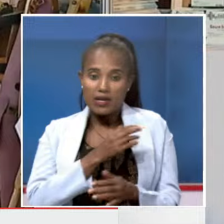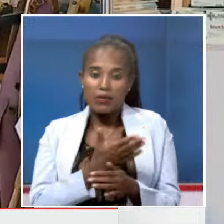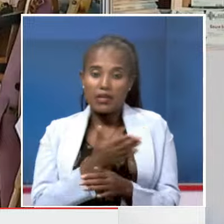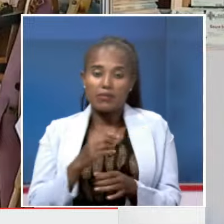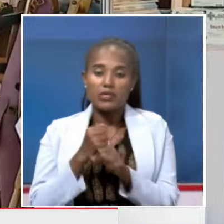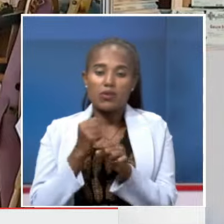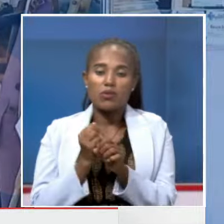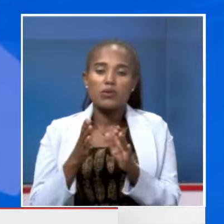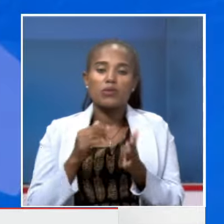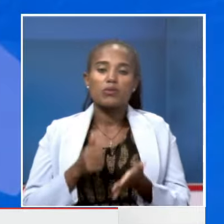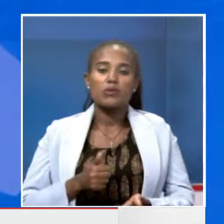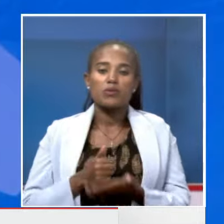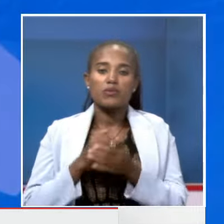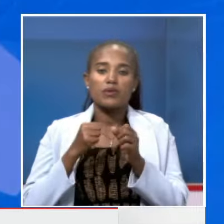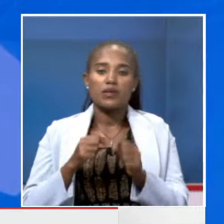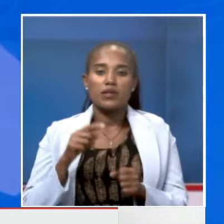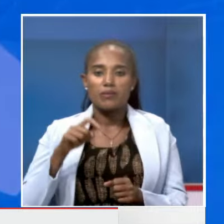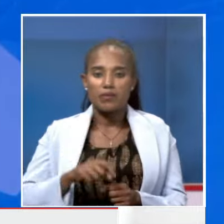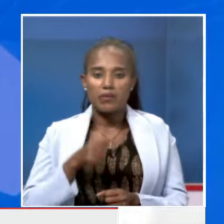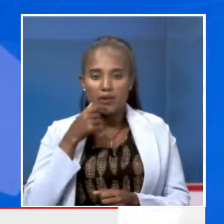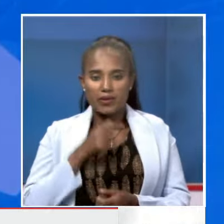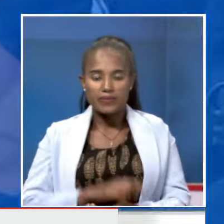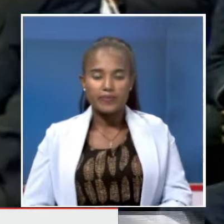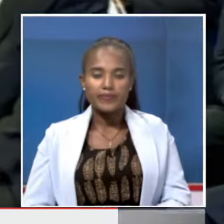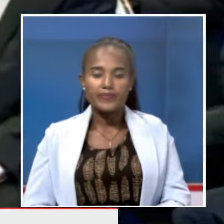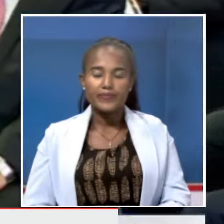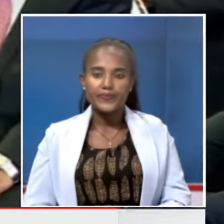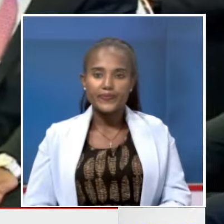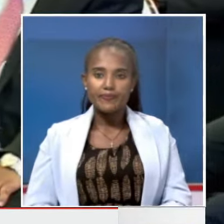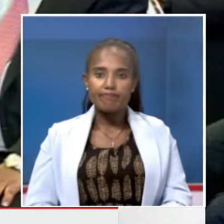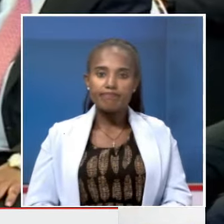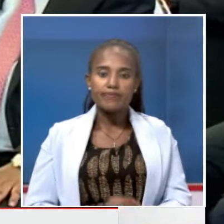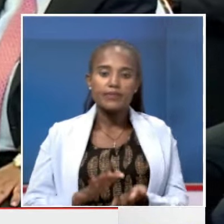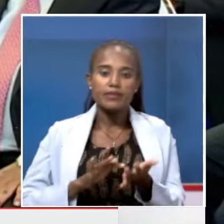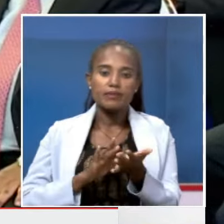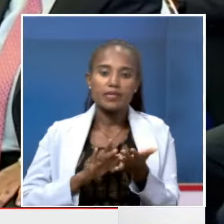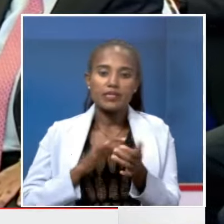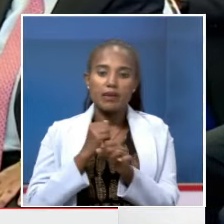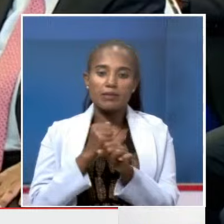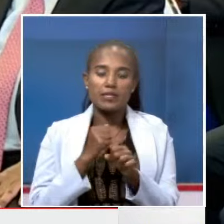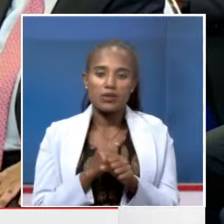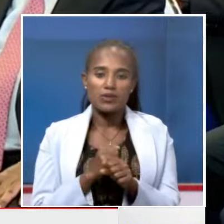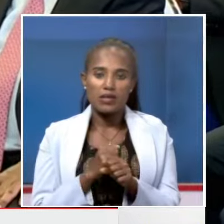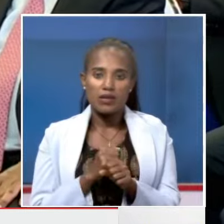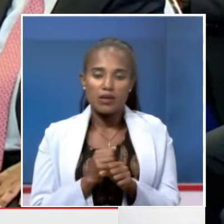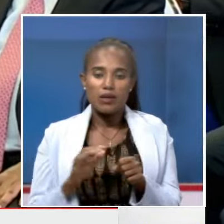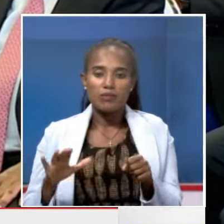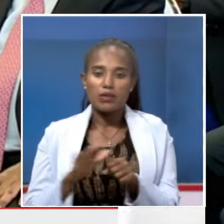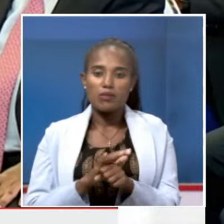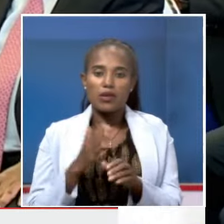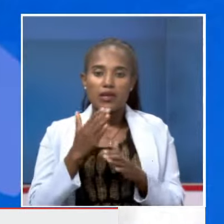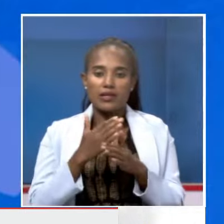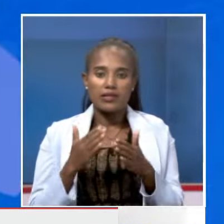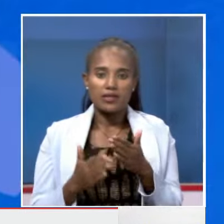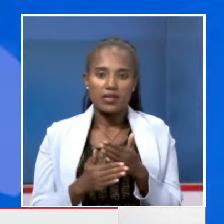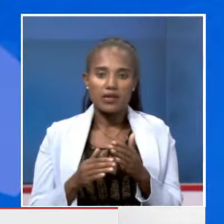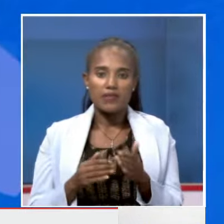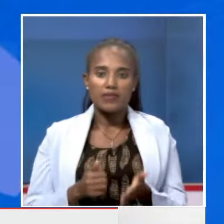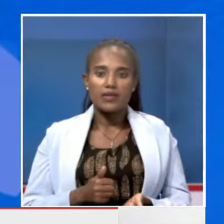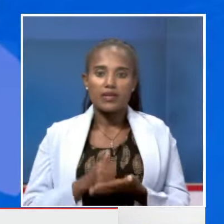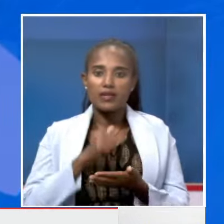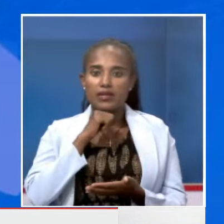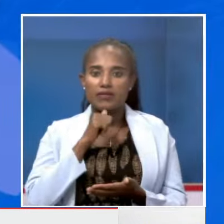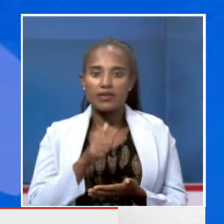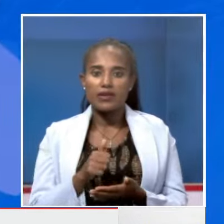ስራ ባንክሮ መደገፍና ማጠናከር እንደሚገባ ነው የገለጹት። መድኃኒት ላይ የምንሰራው ስራ በተሟላ ደረጃ